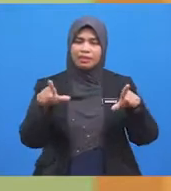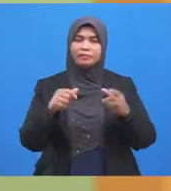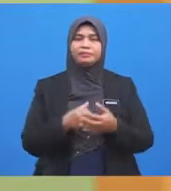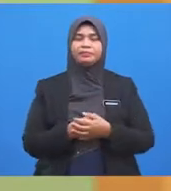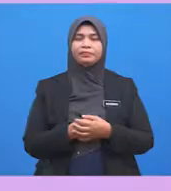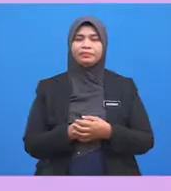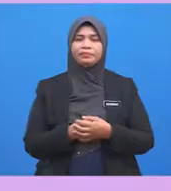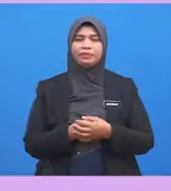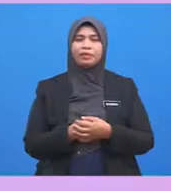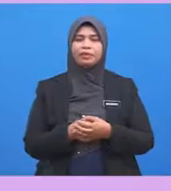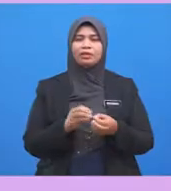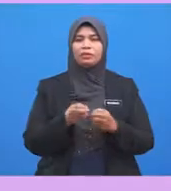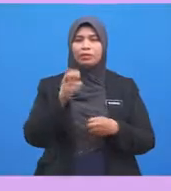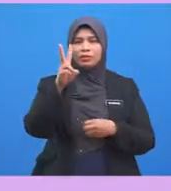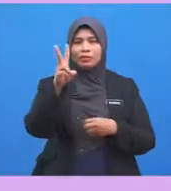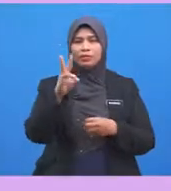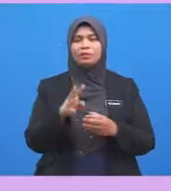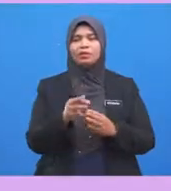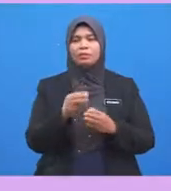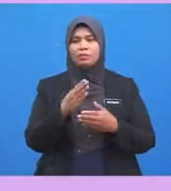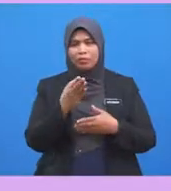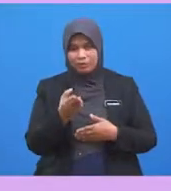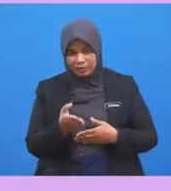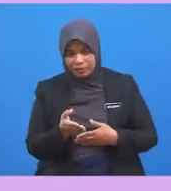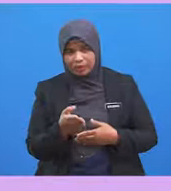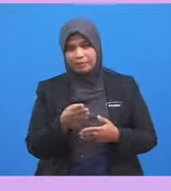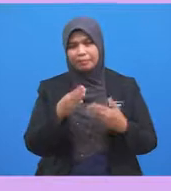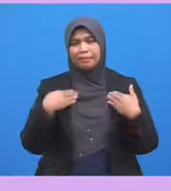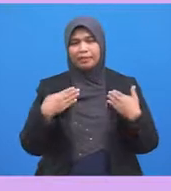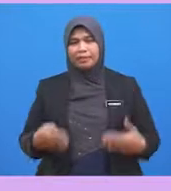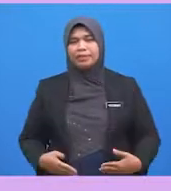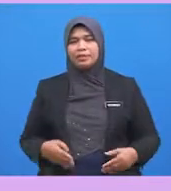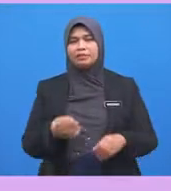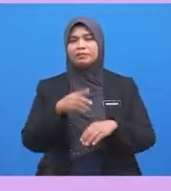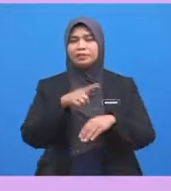cikgu. Yang kedua, membongkokkan badan